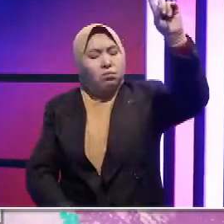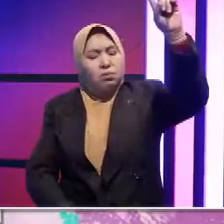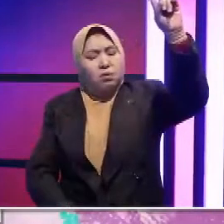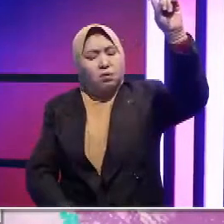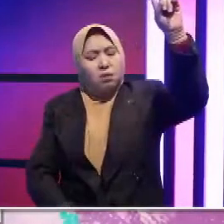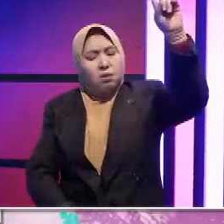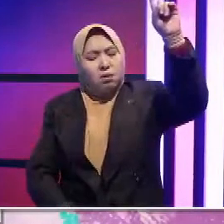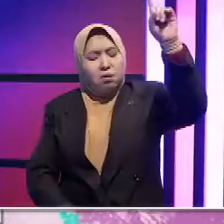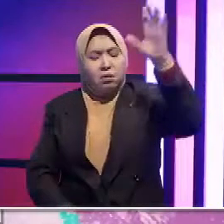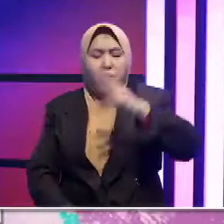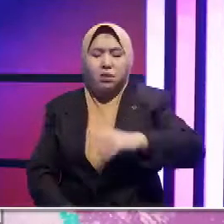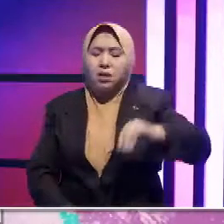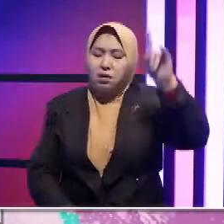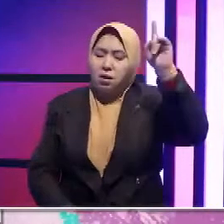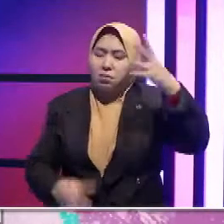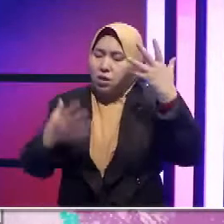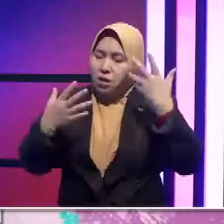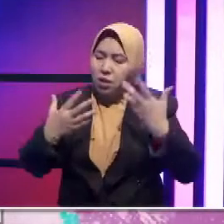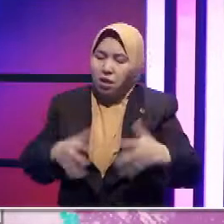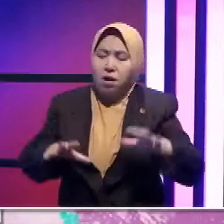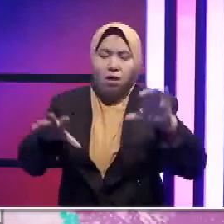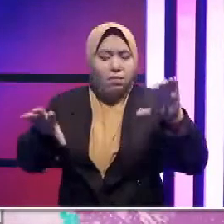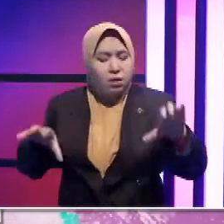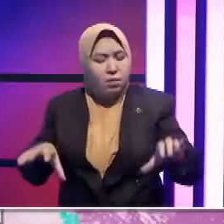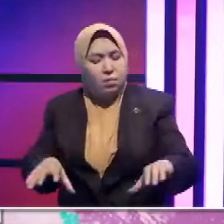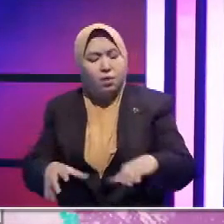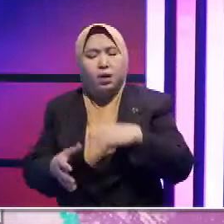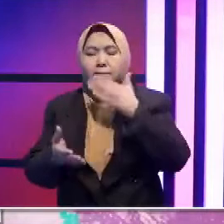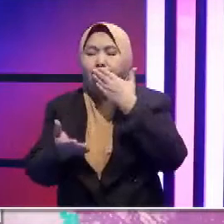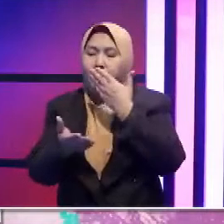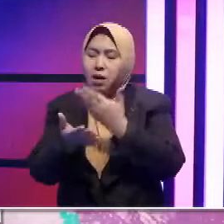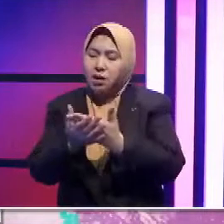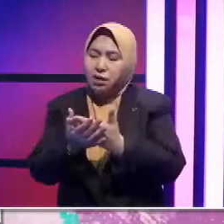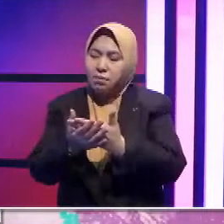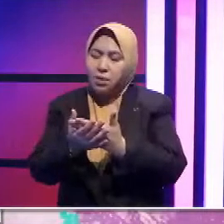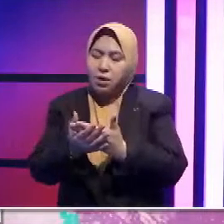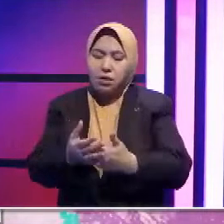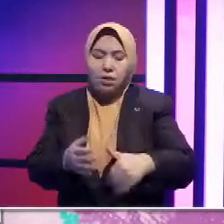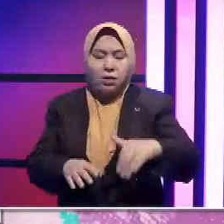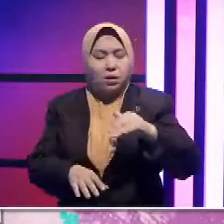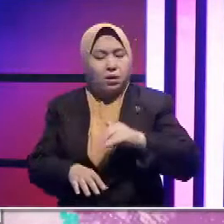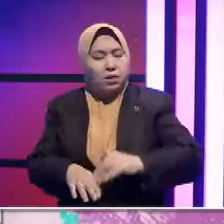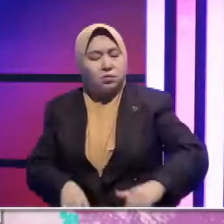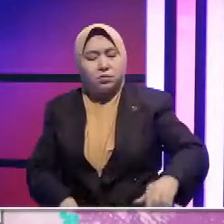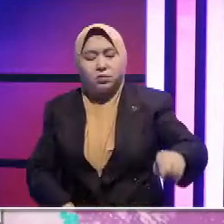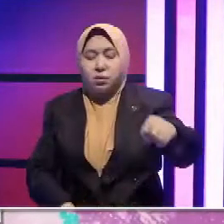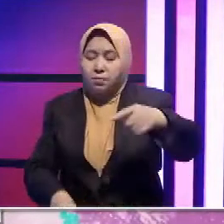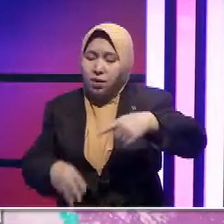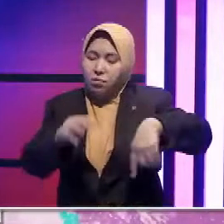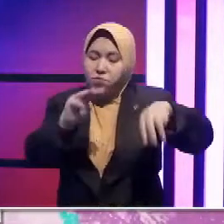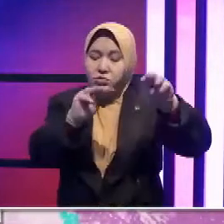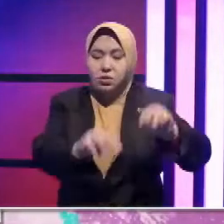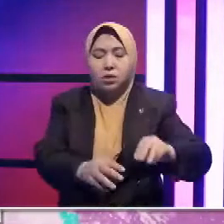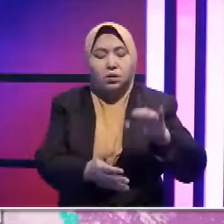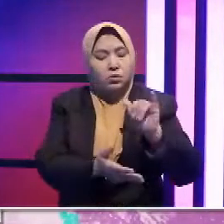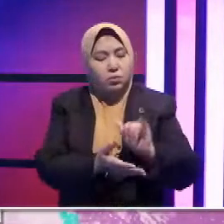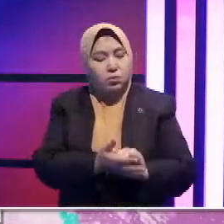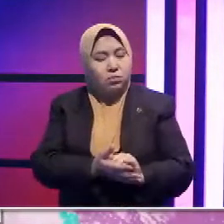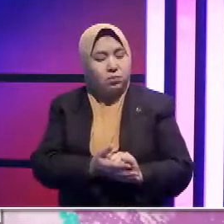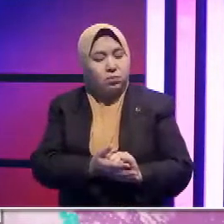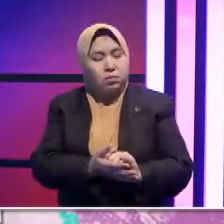وانعمت عليه امسك عليك زوجك واتق